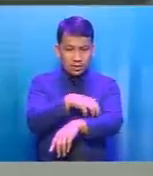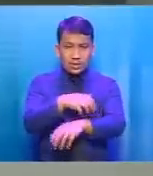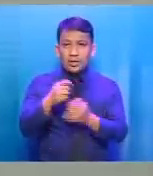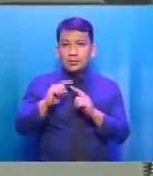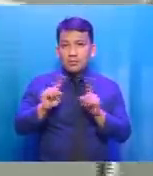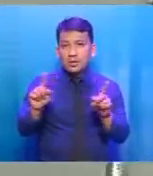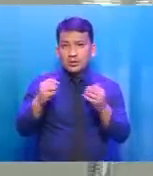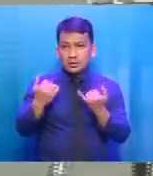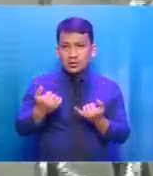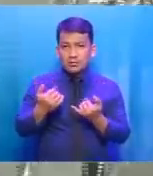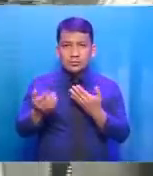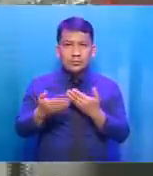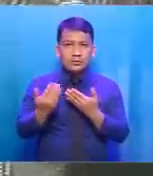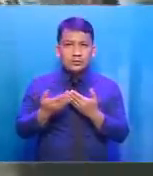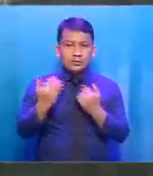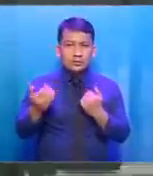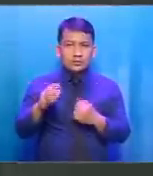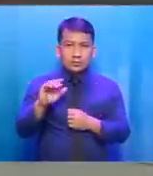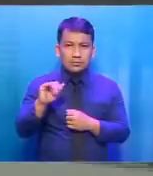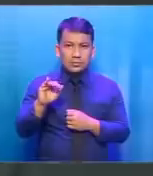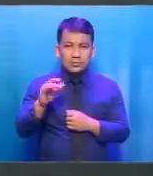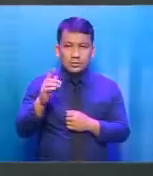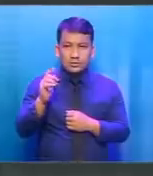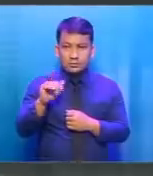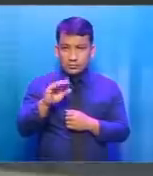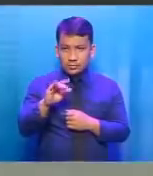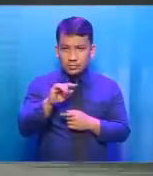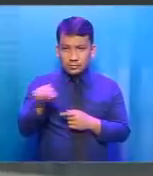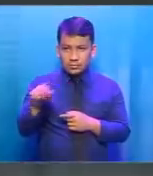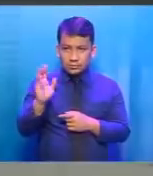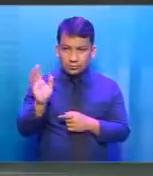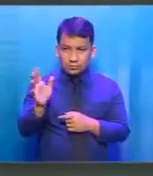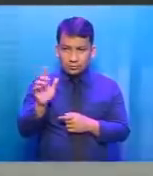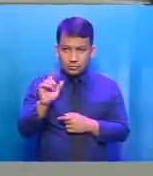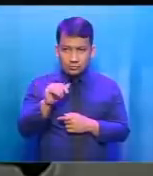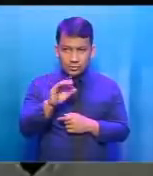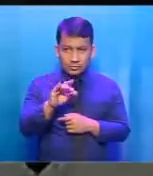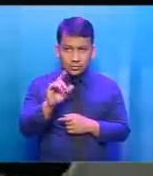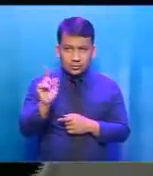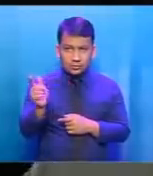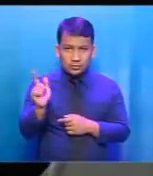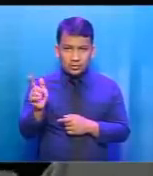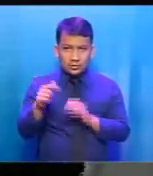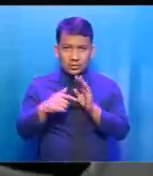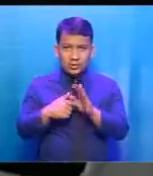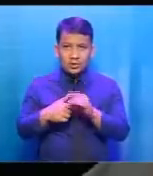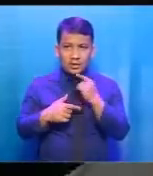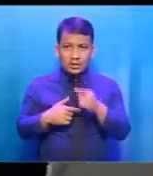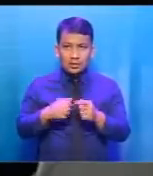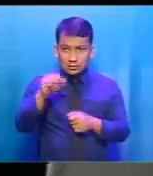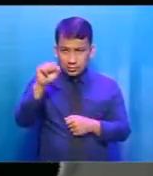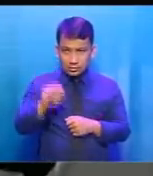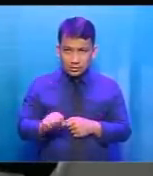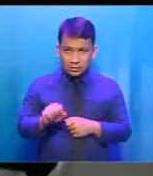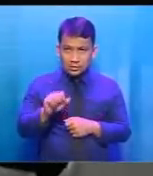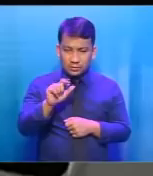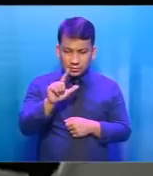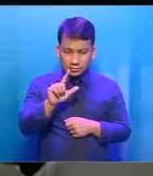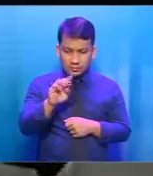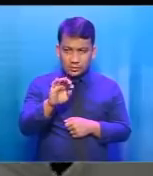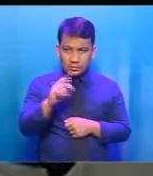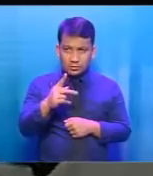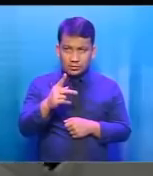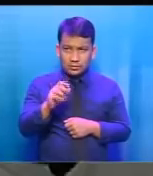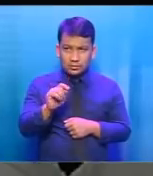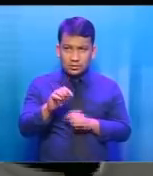ngayon, kayang-kaya na yan ng 15 to 20 minutes. Sa ngayon tayo nasa Balintawak southbound ramp ng Skyway